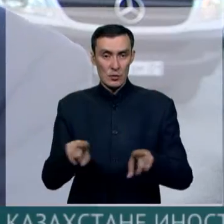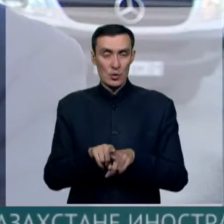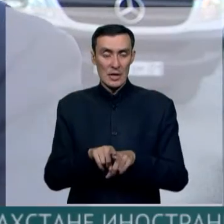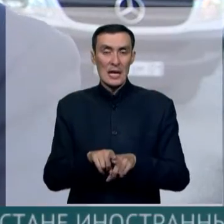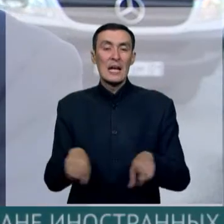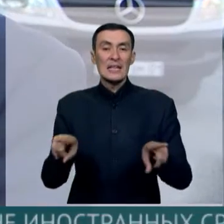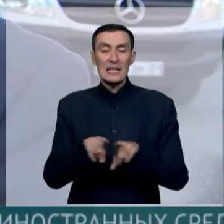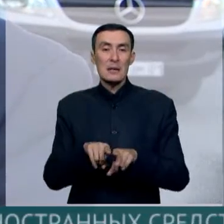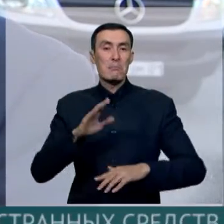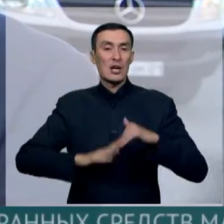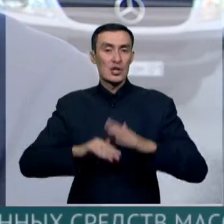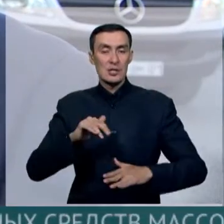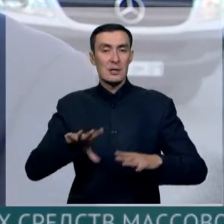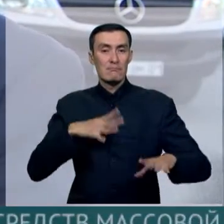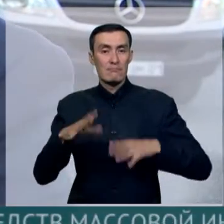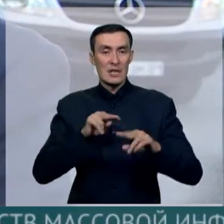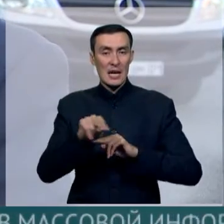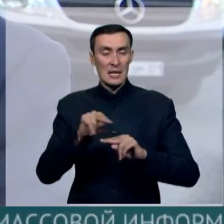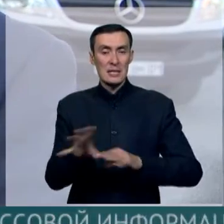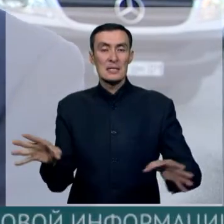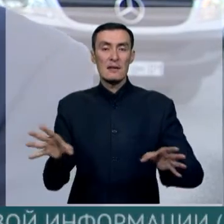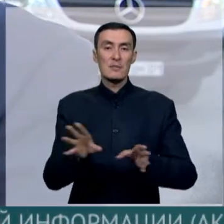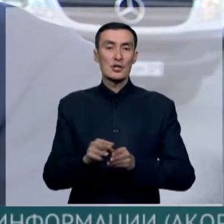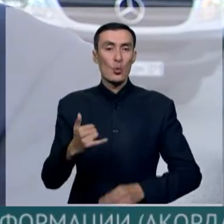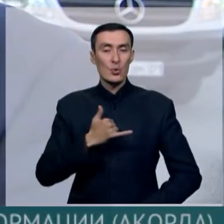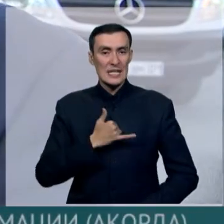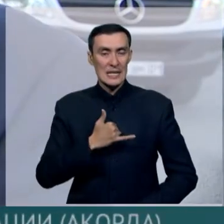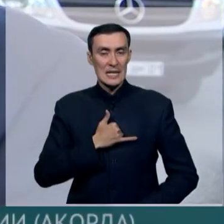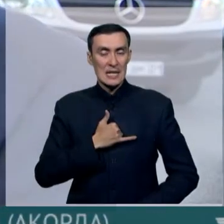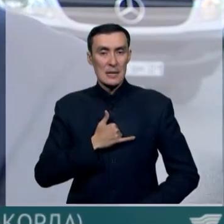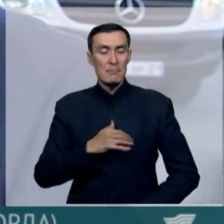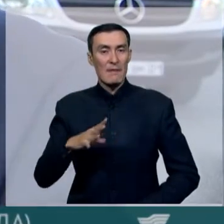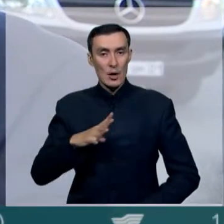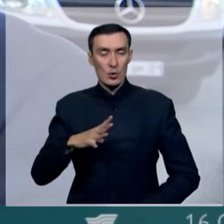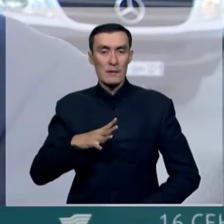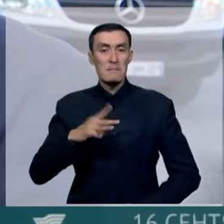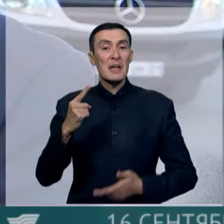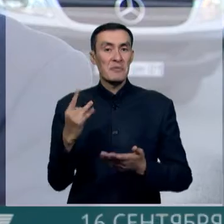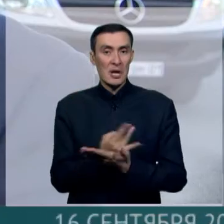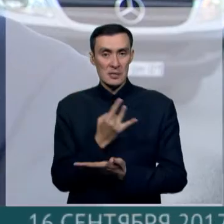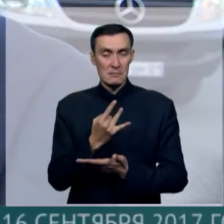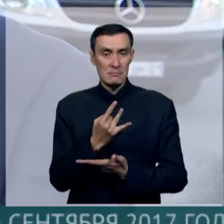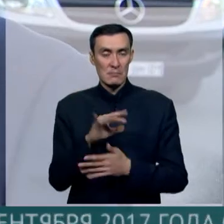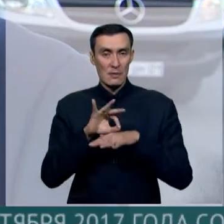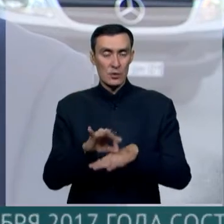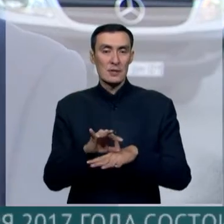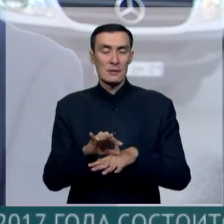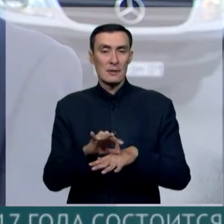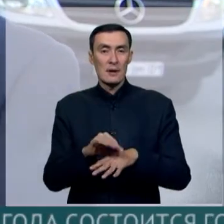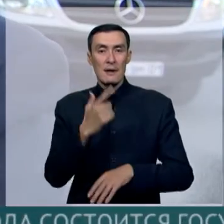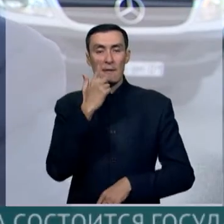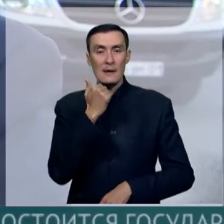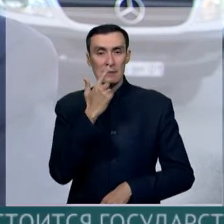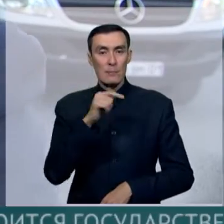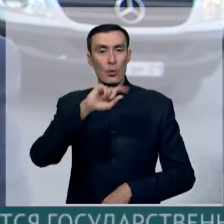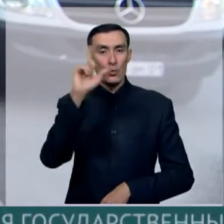Такие практические тренинги вообще совместно у нас происходят первый раз как бы с Красным полумесяцем